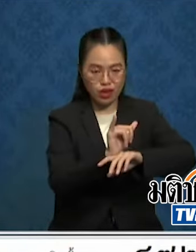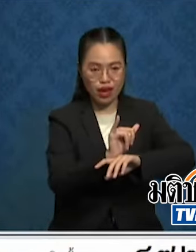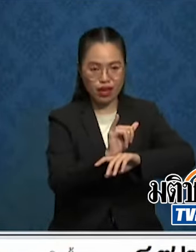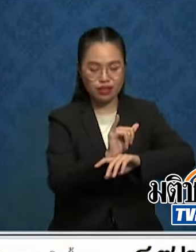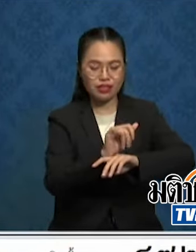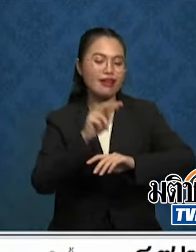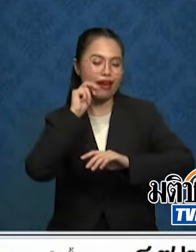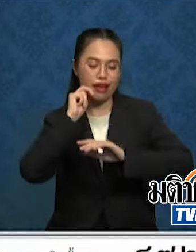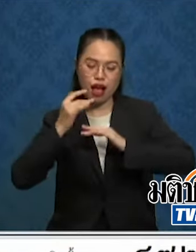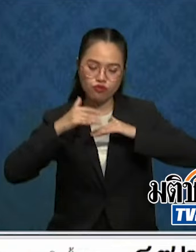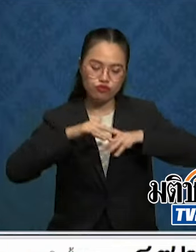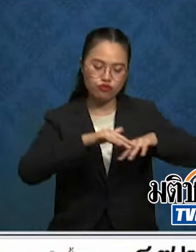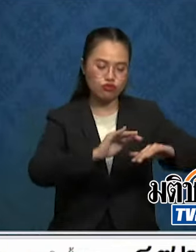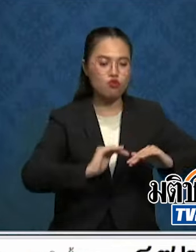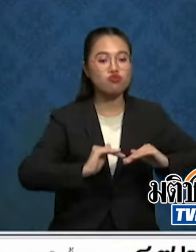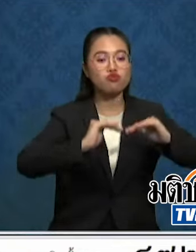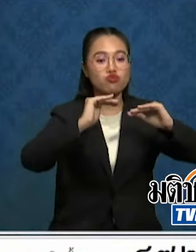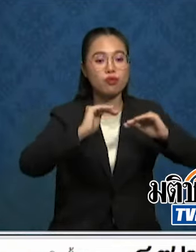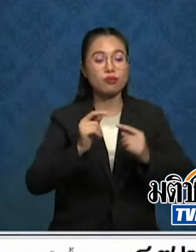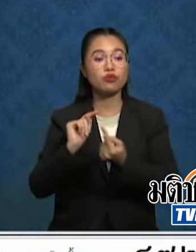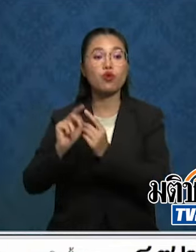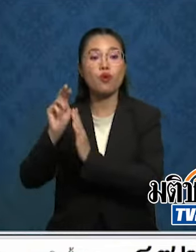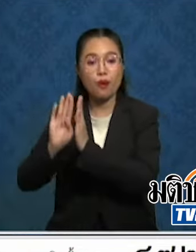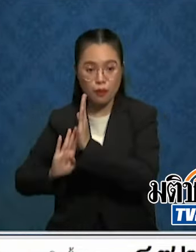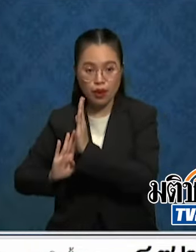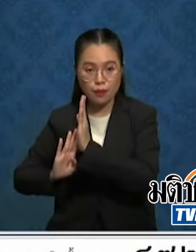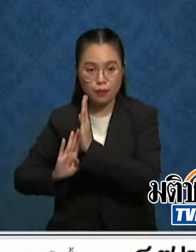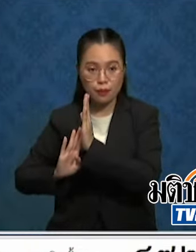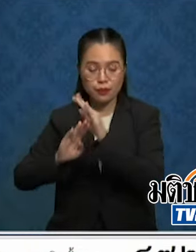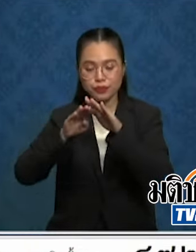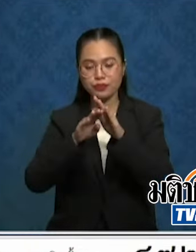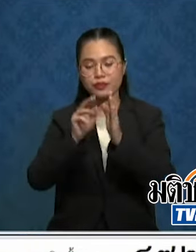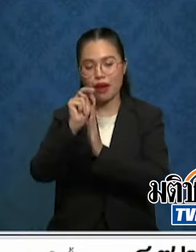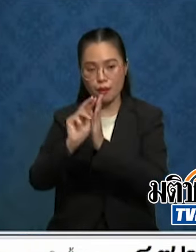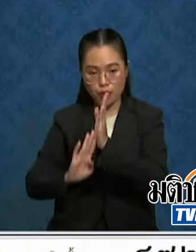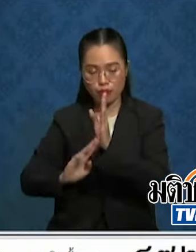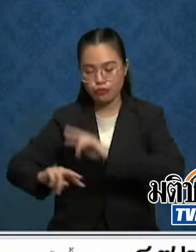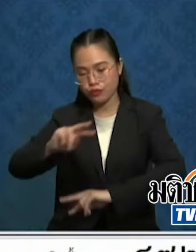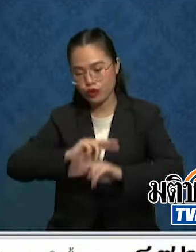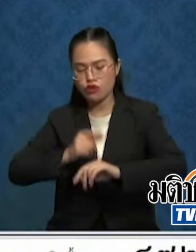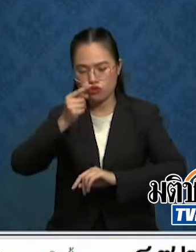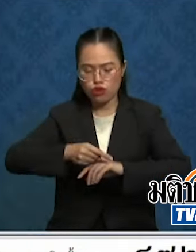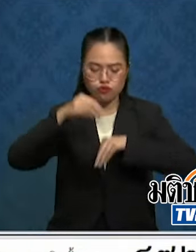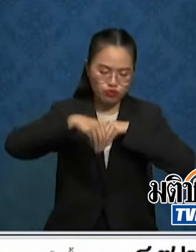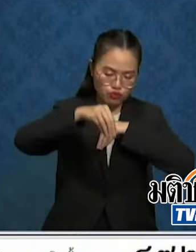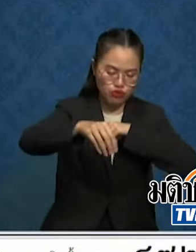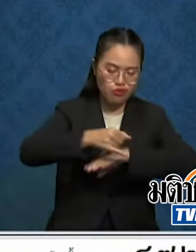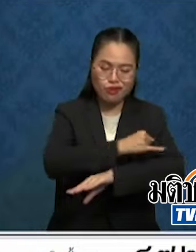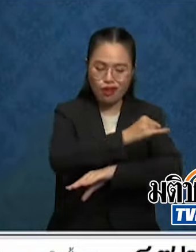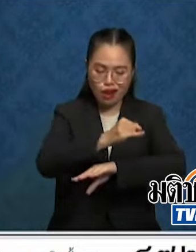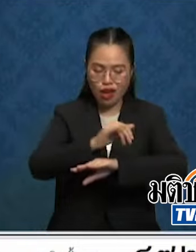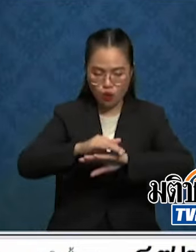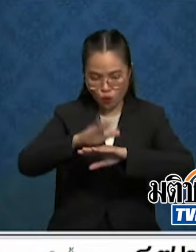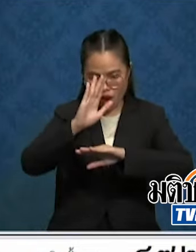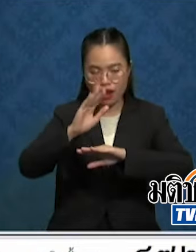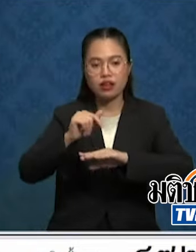าโดยปัจจุบันครับด้วยกฎระเบียบการชดเชยเยียวยาที่มีเพดานสูงครับเช่นต้องมีการปลูกพืชมากกว่า1ไร่หรือมากกว่า1ง